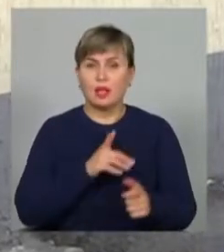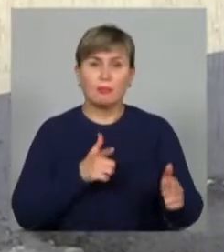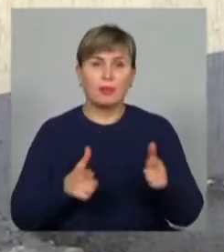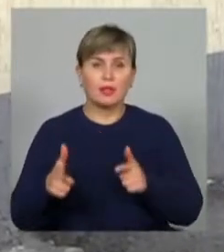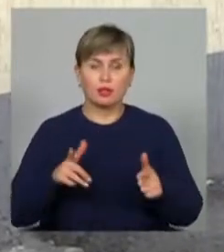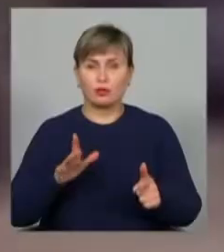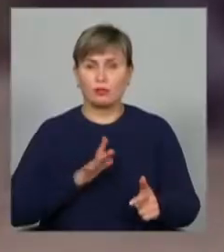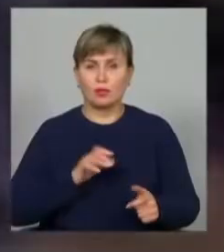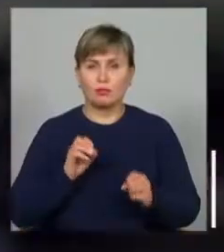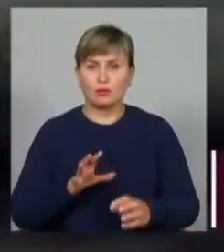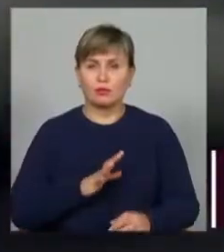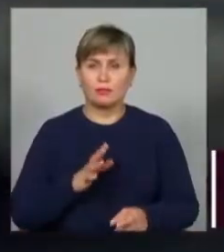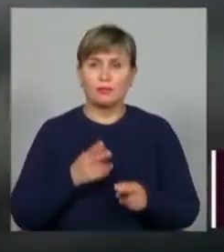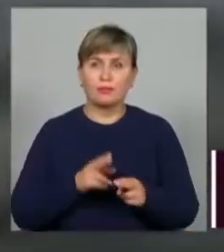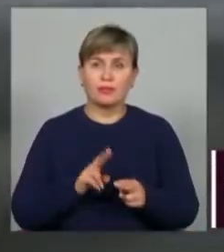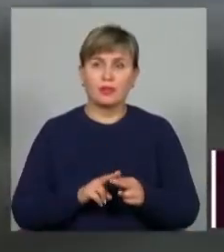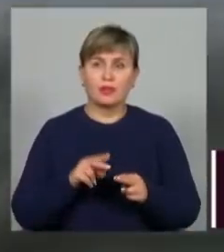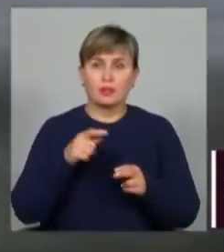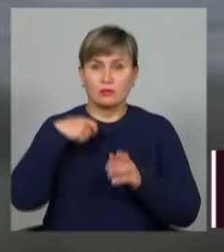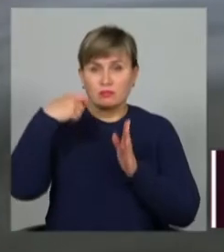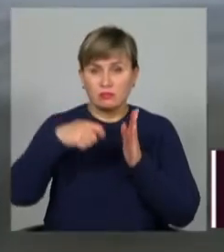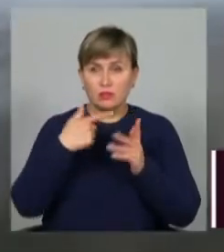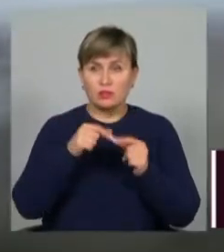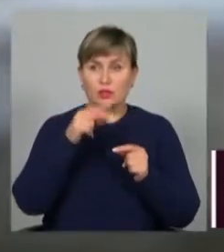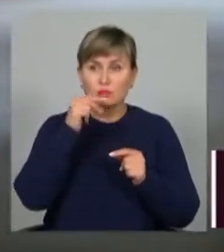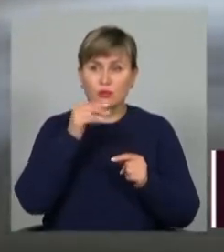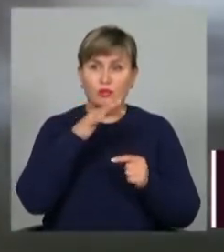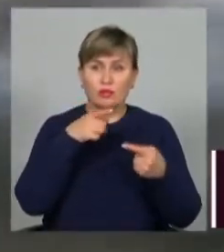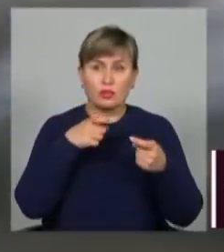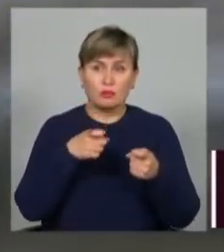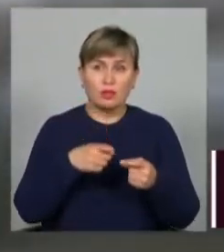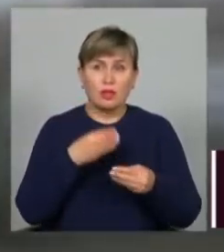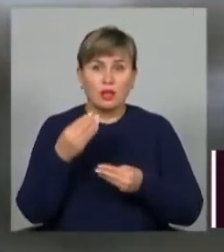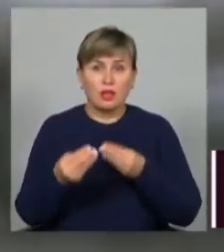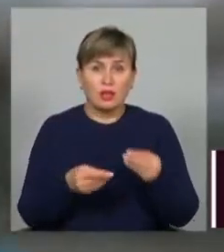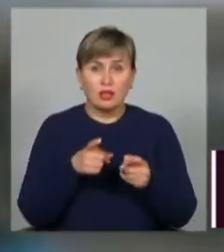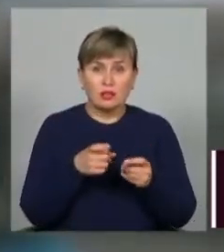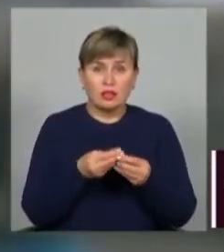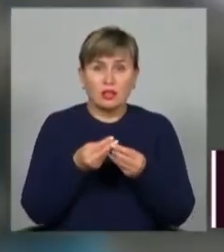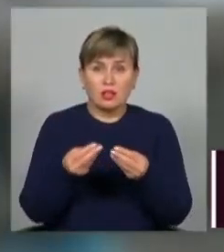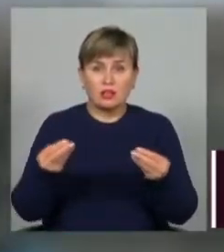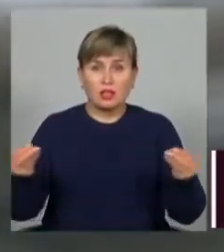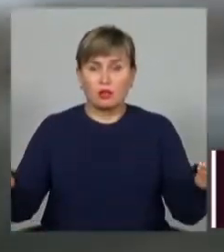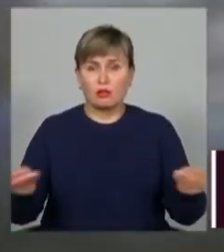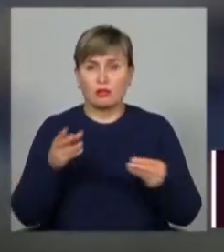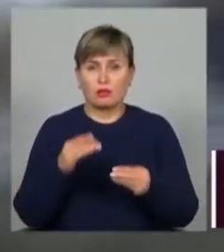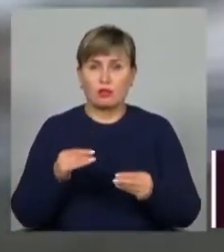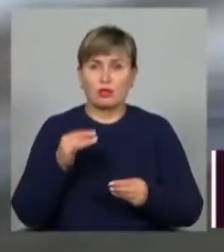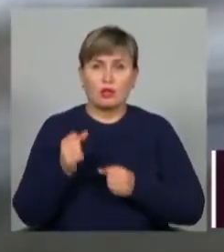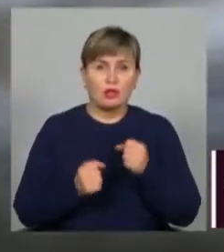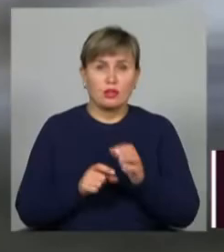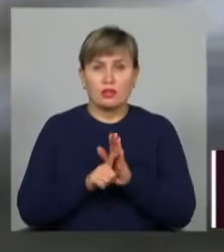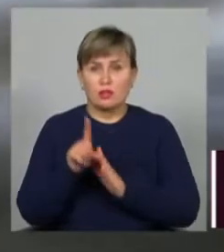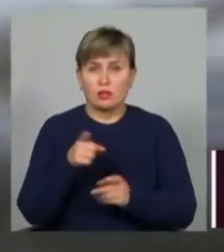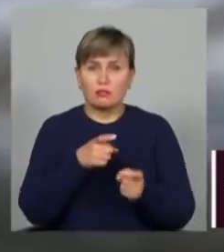подготовлены были, может быть. Это те самые кадры, где мужчина во время перестрелки раздает оружие к подбегающим, после чего последние идут в бой.